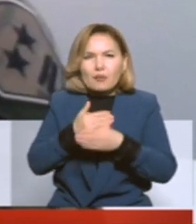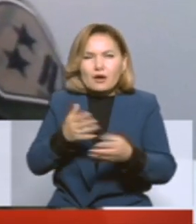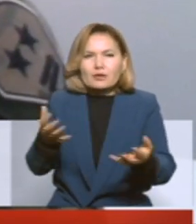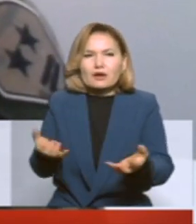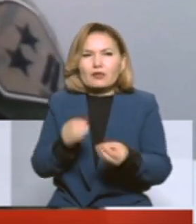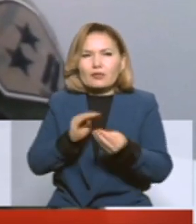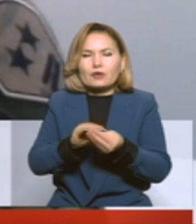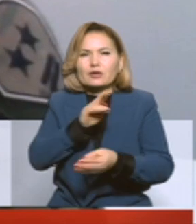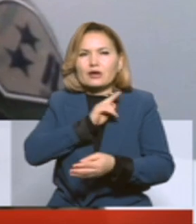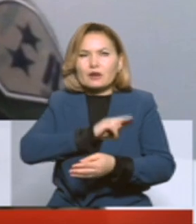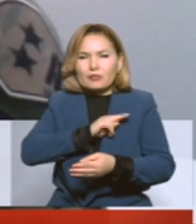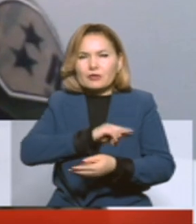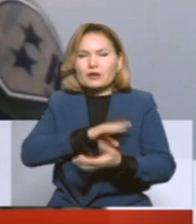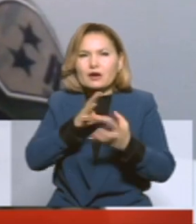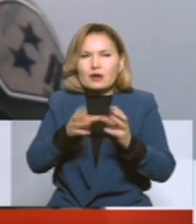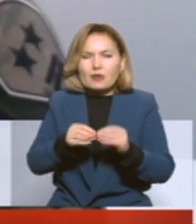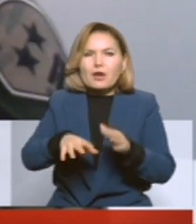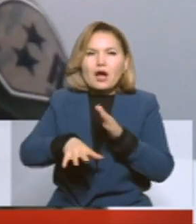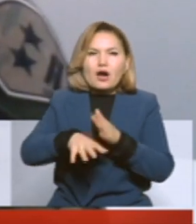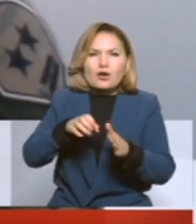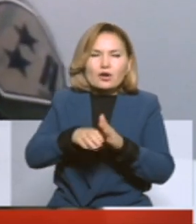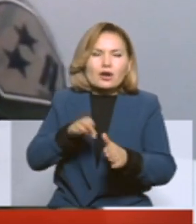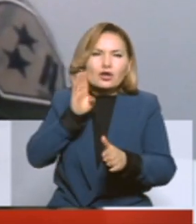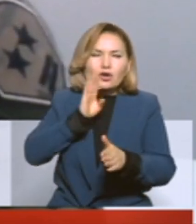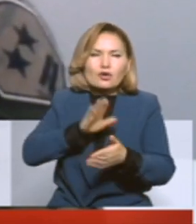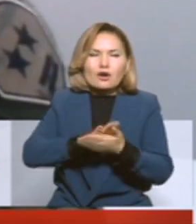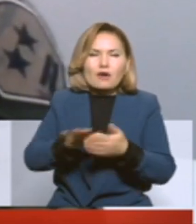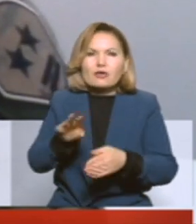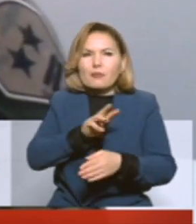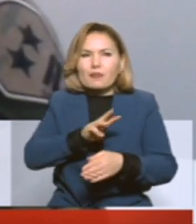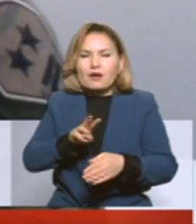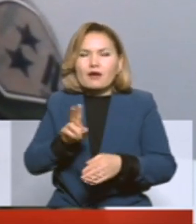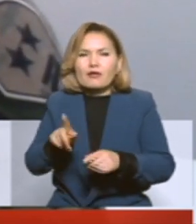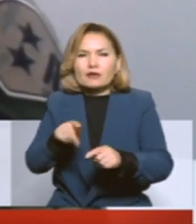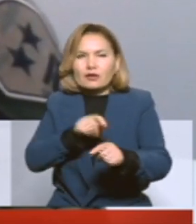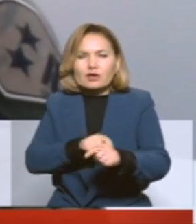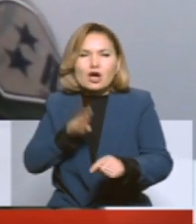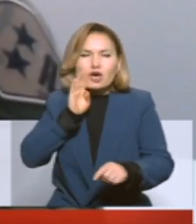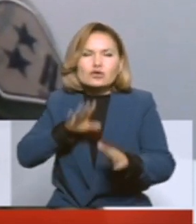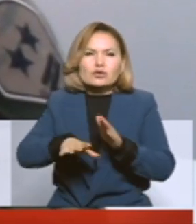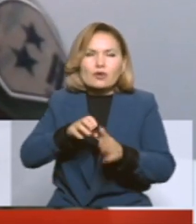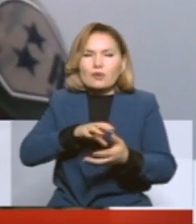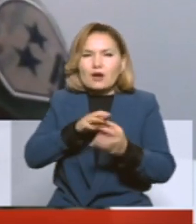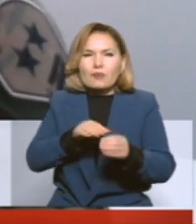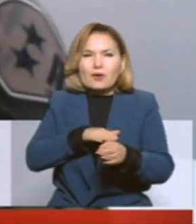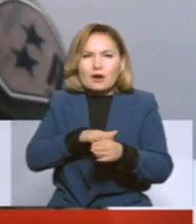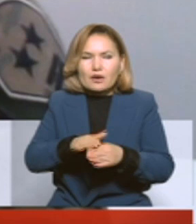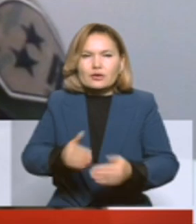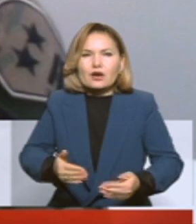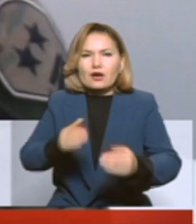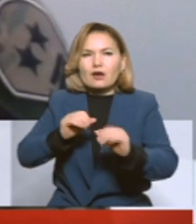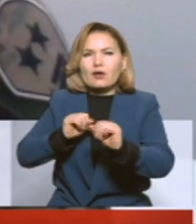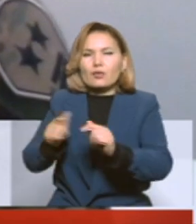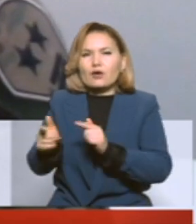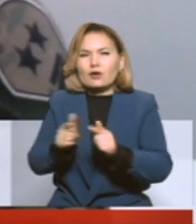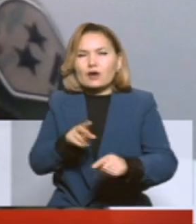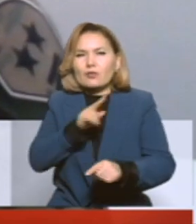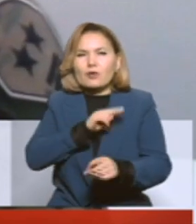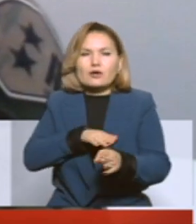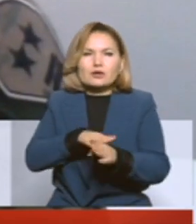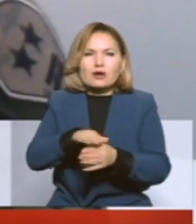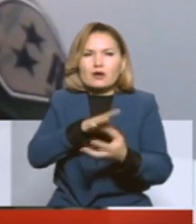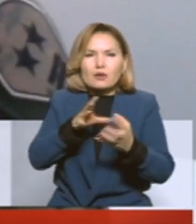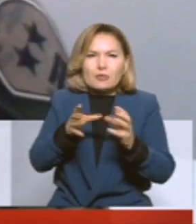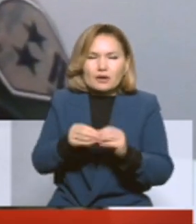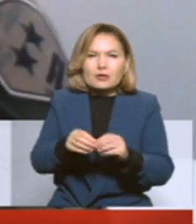спасательная работа. Откачано более 7,5 миллионов кубометров талой воды. Проведена укладка 950 тысяч